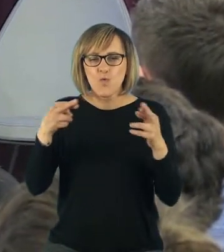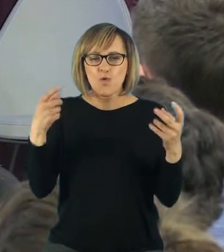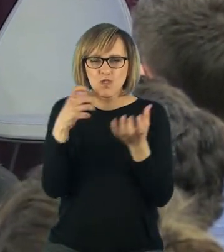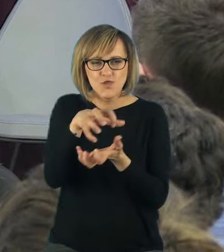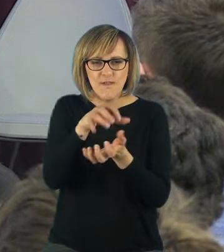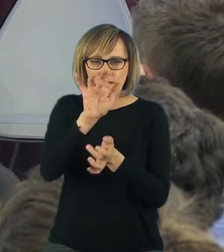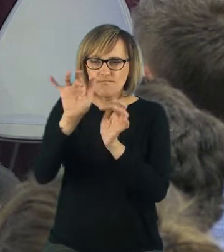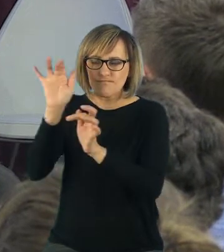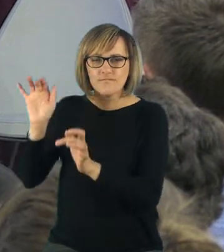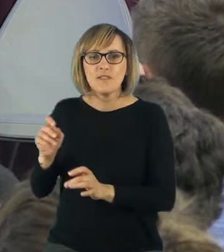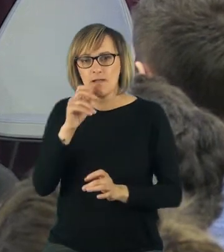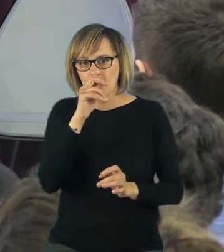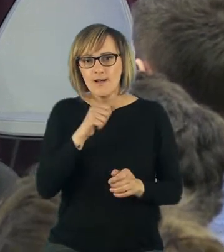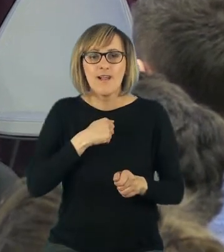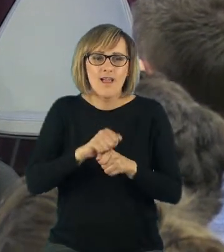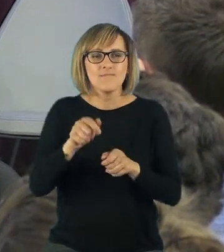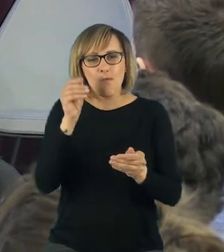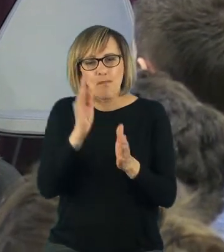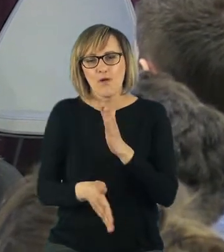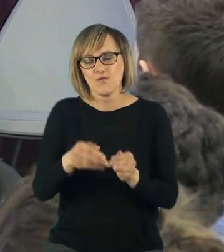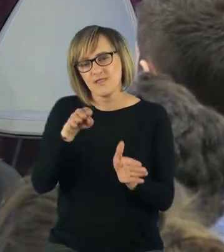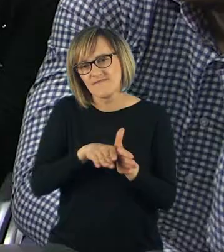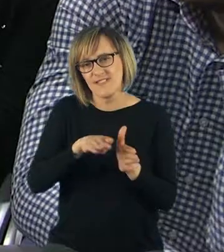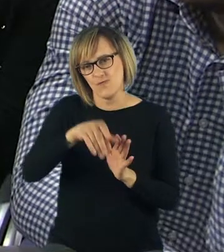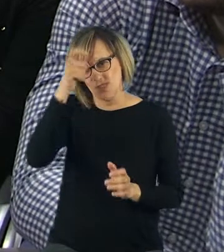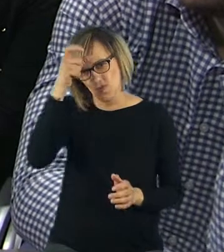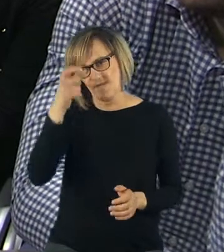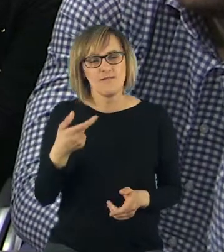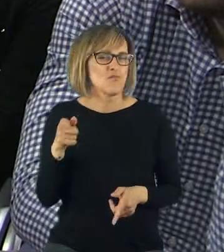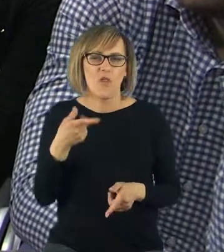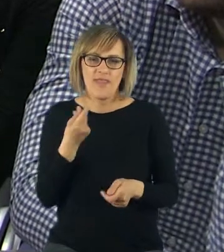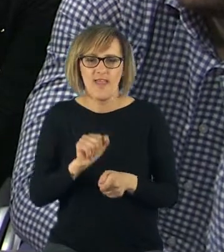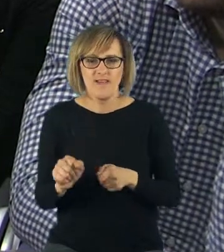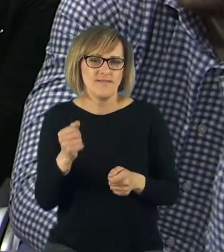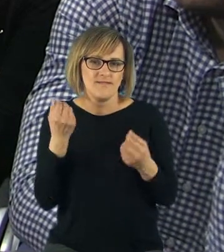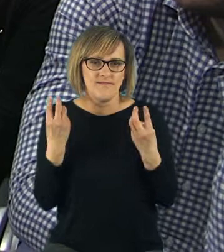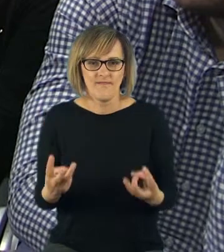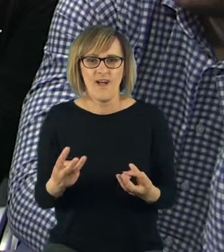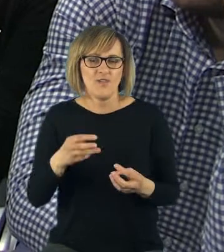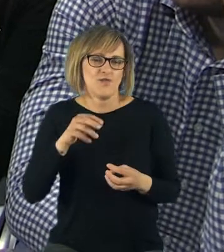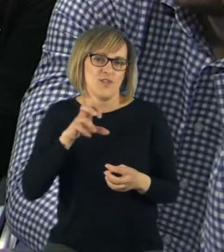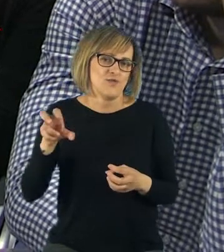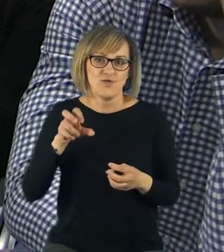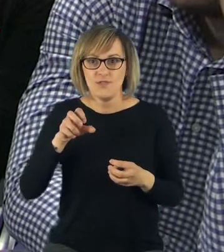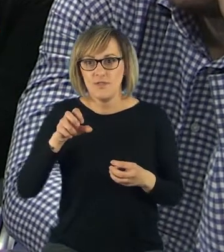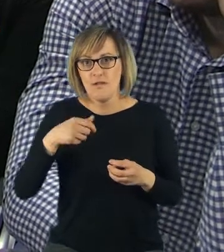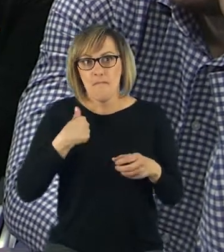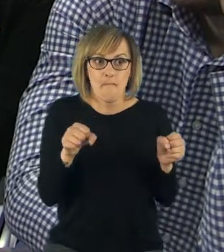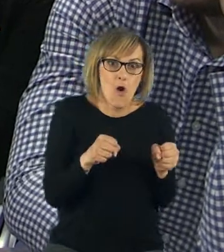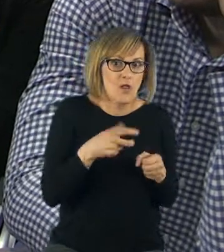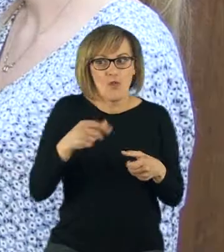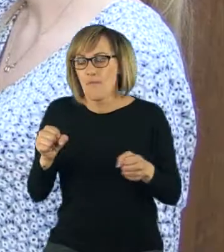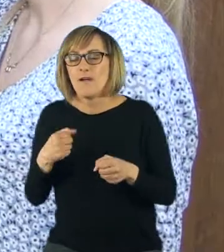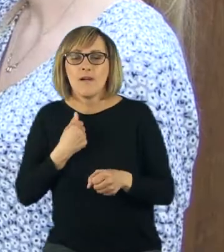prostu jestem zwyczajny na takiej zasadzie, więc to nie ma czegoś takiego, czy się jeszcze czegoś boję, bo się boję bardzo wielu